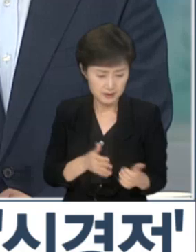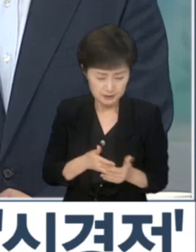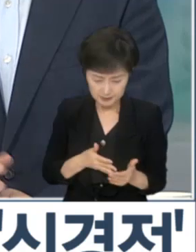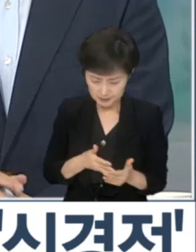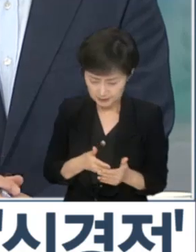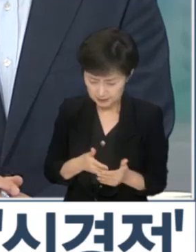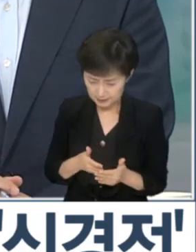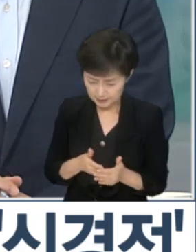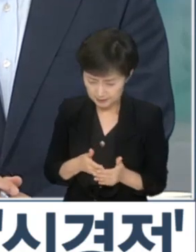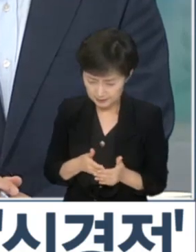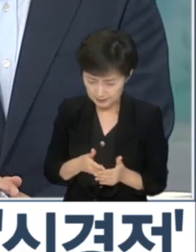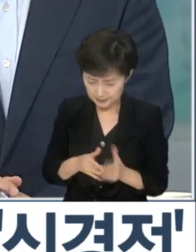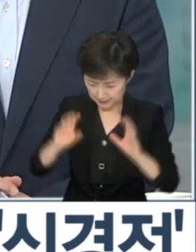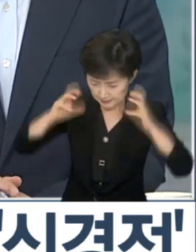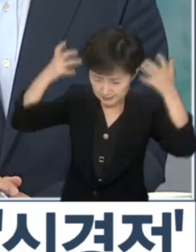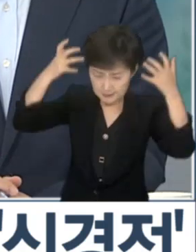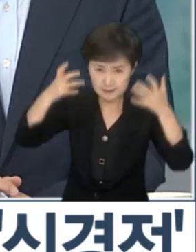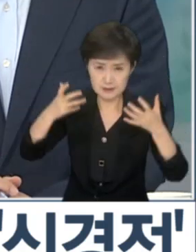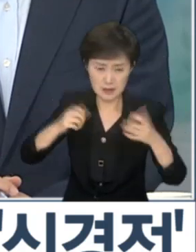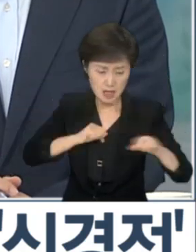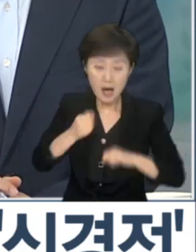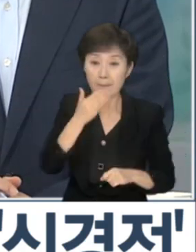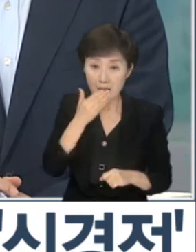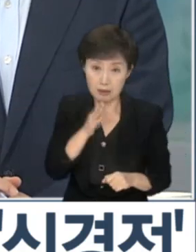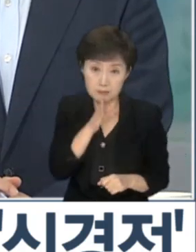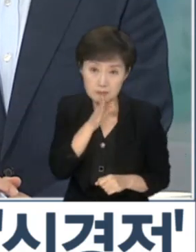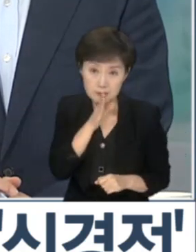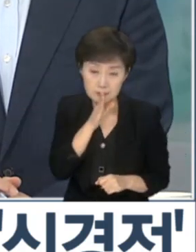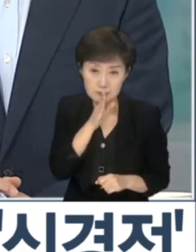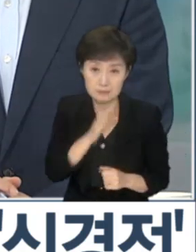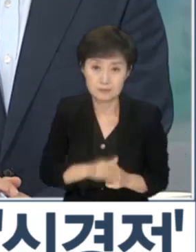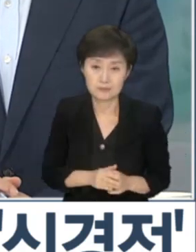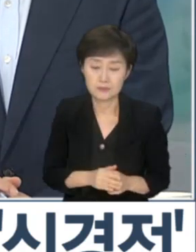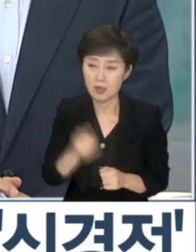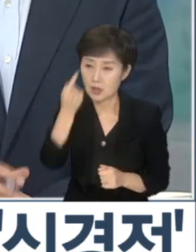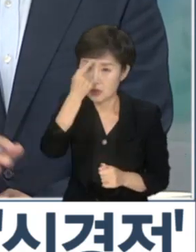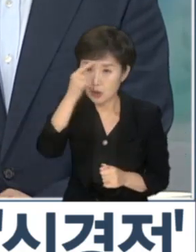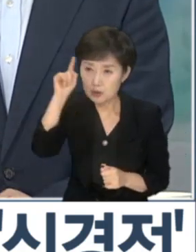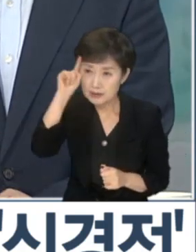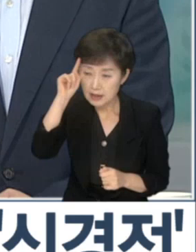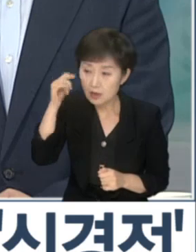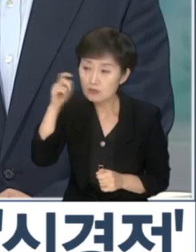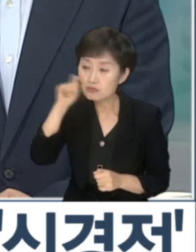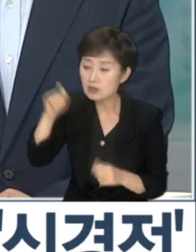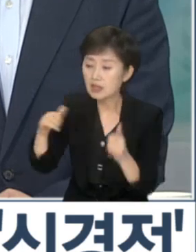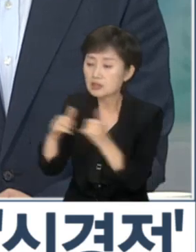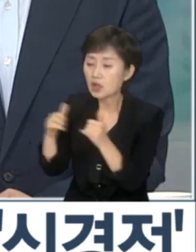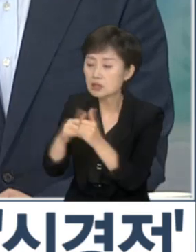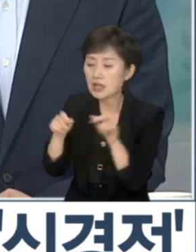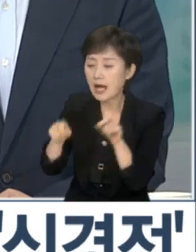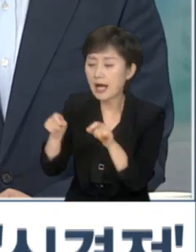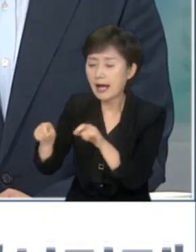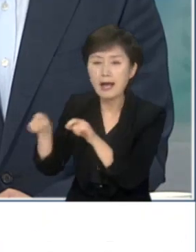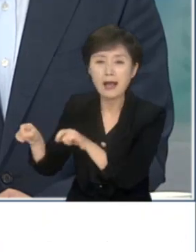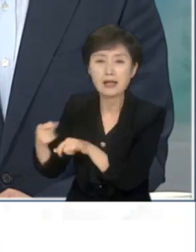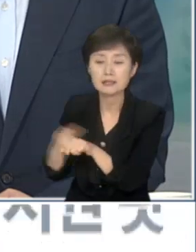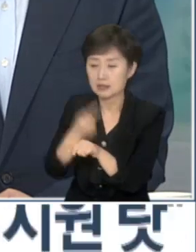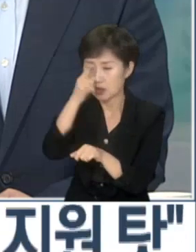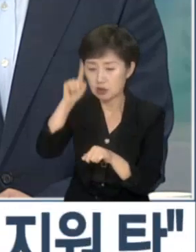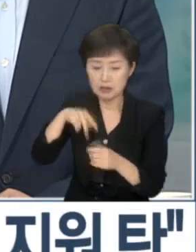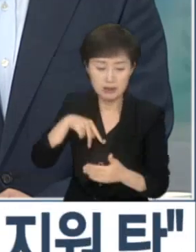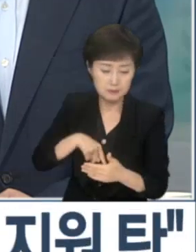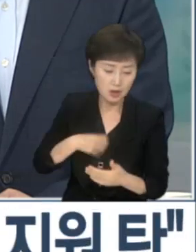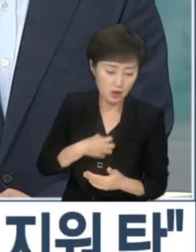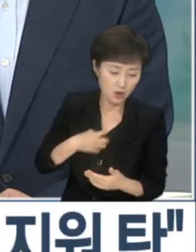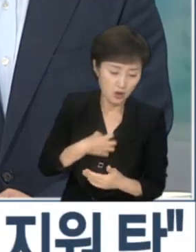오히려 더 강한 행위를 하는 것 아니겠습니까 여기에 러시아가 지금 우크라이나 전쟁이 길어지면서 러시아도 어려운